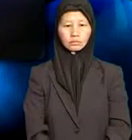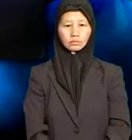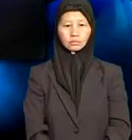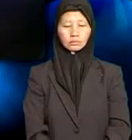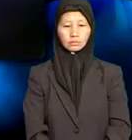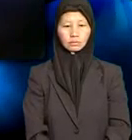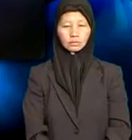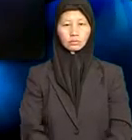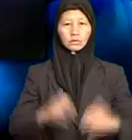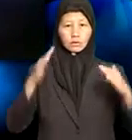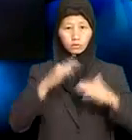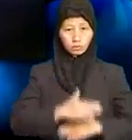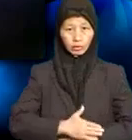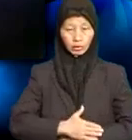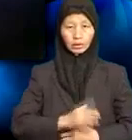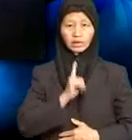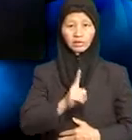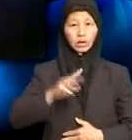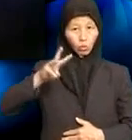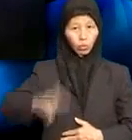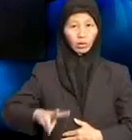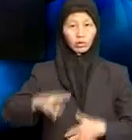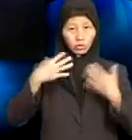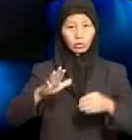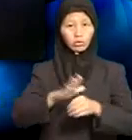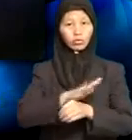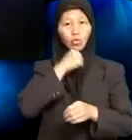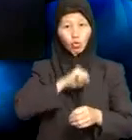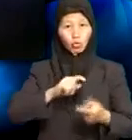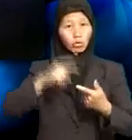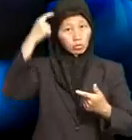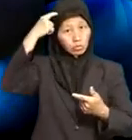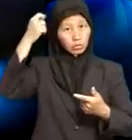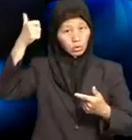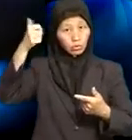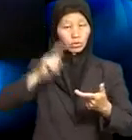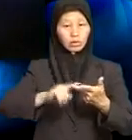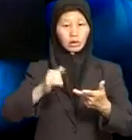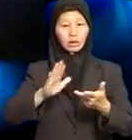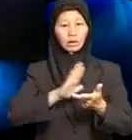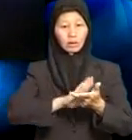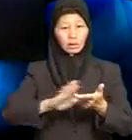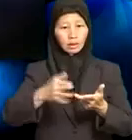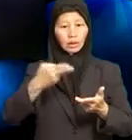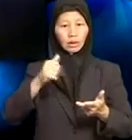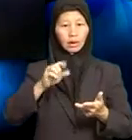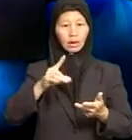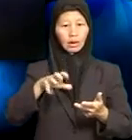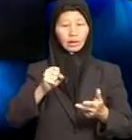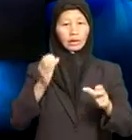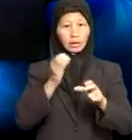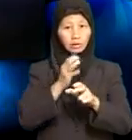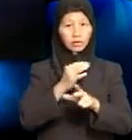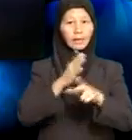Sembahyang diwajibkan kepada seluruh umat Islam yang telah baligh, berakal dan suci daripada hadas kecil dan besar.